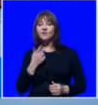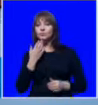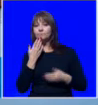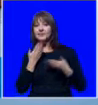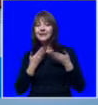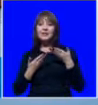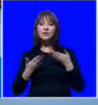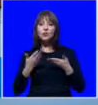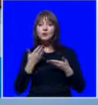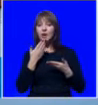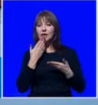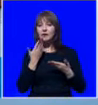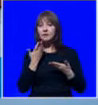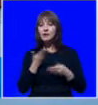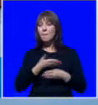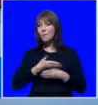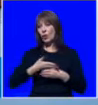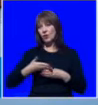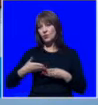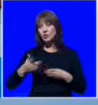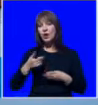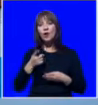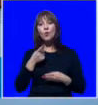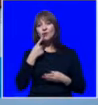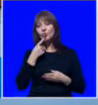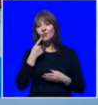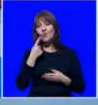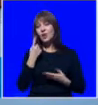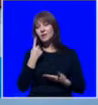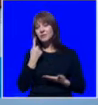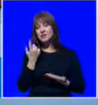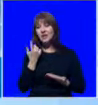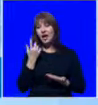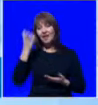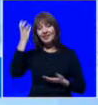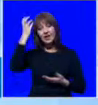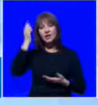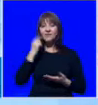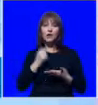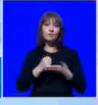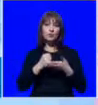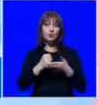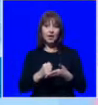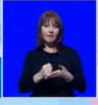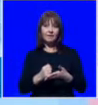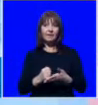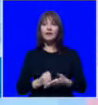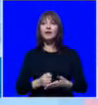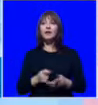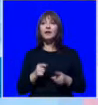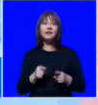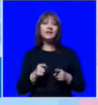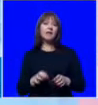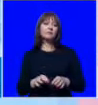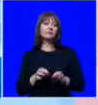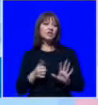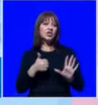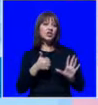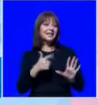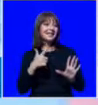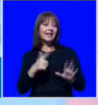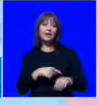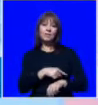дискусиите са с обичайната продължителност, когато говорим за дискусии за държавния бюджет. Обикновено са с... тази продължително